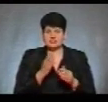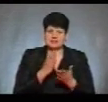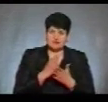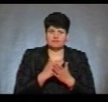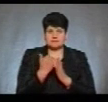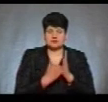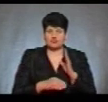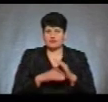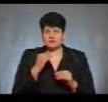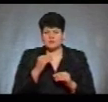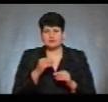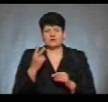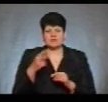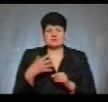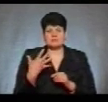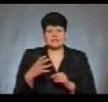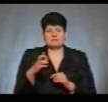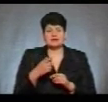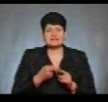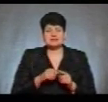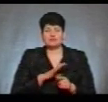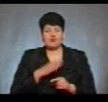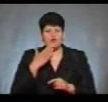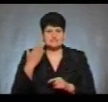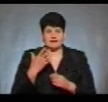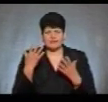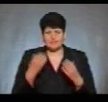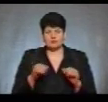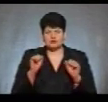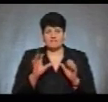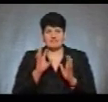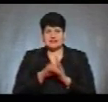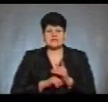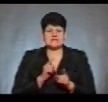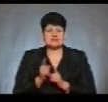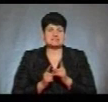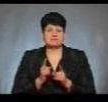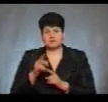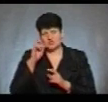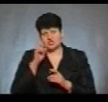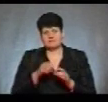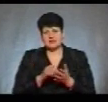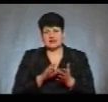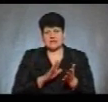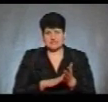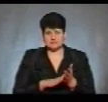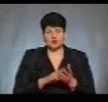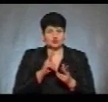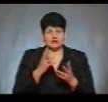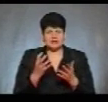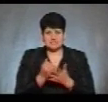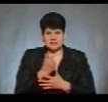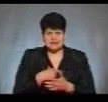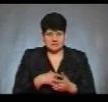виборців, оскільки 25 березня – це був останній день можливості внесення змін до Державного реєстру виборців. Тобто ті, хто не знайшли зараз